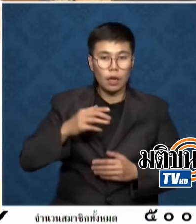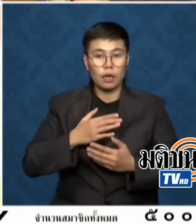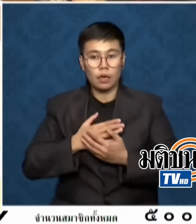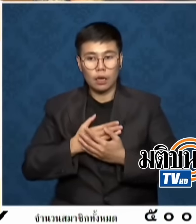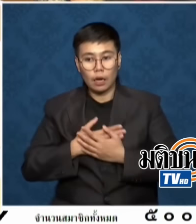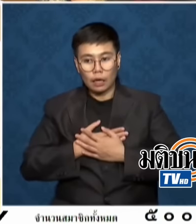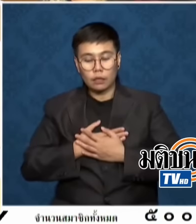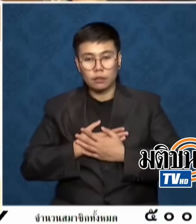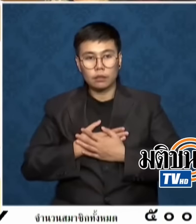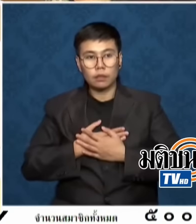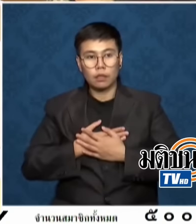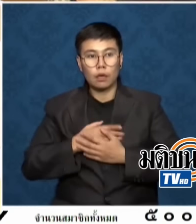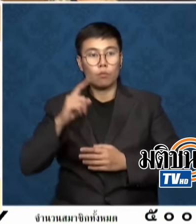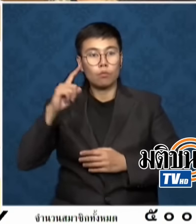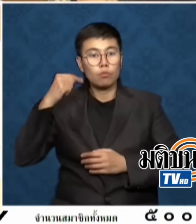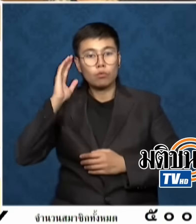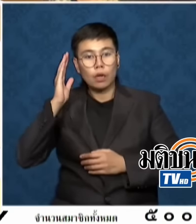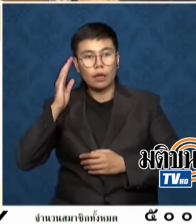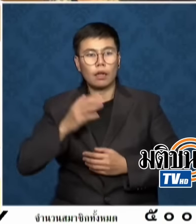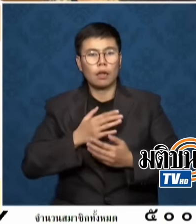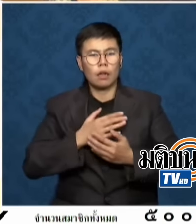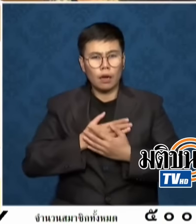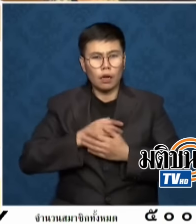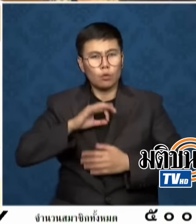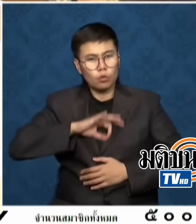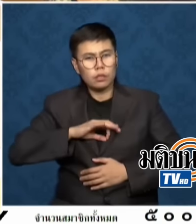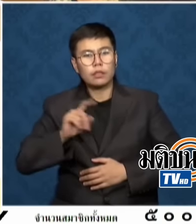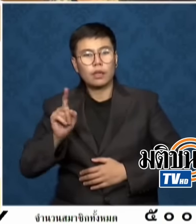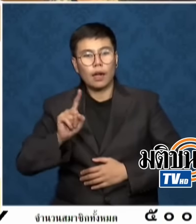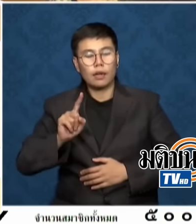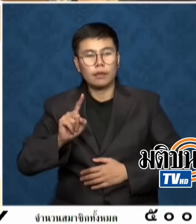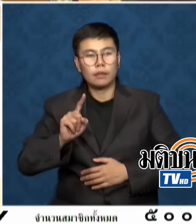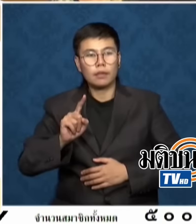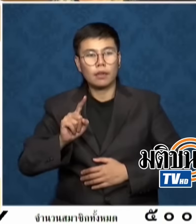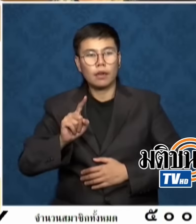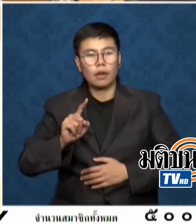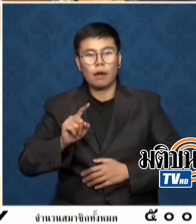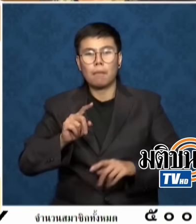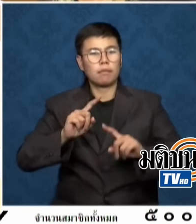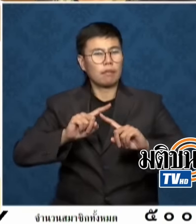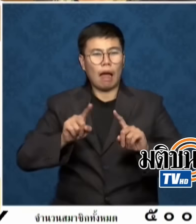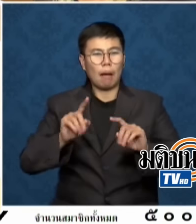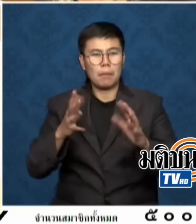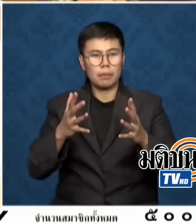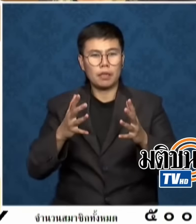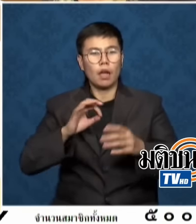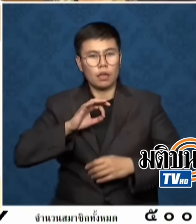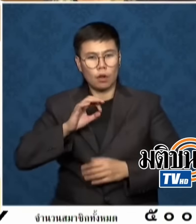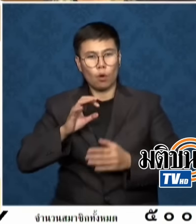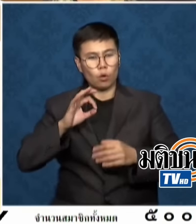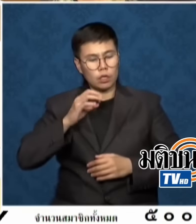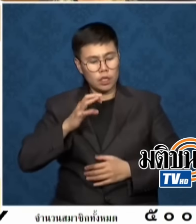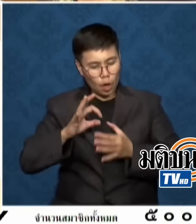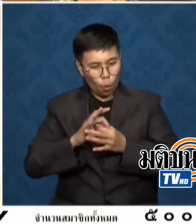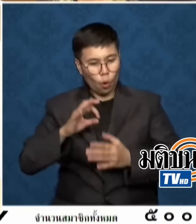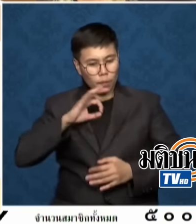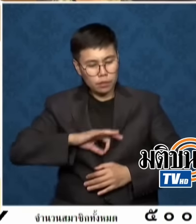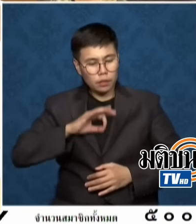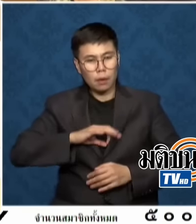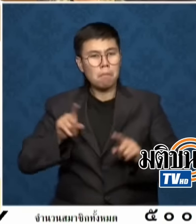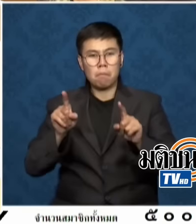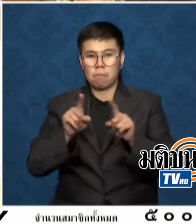พศให้ความรู้สึกแตกต่างกันอย่างไรคำตอบคือไม่แตกต่างด้านความรู้สึกในฐานะบุพการีเล